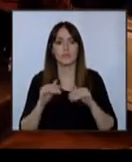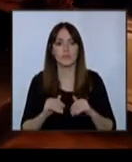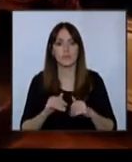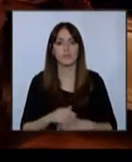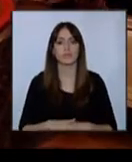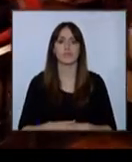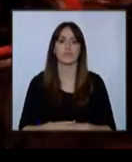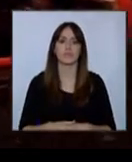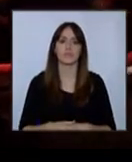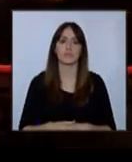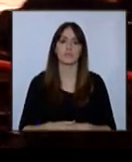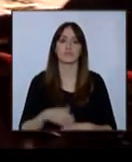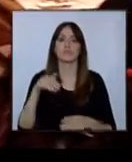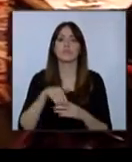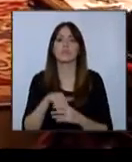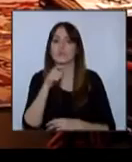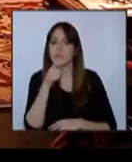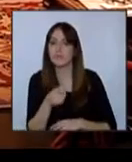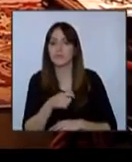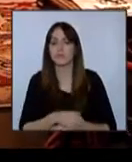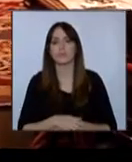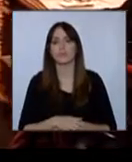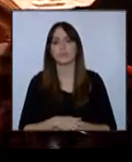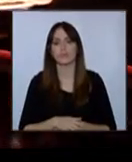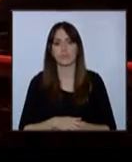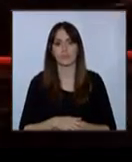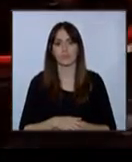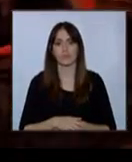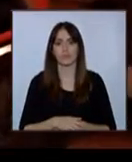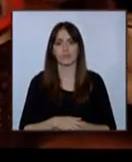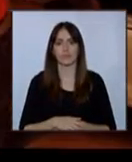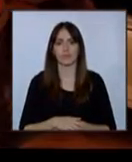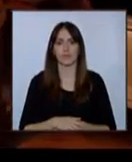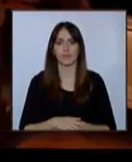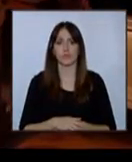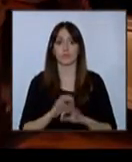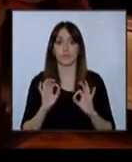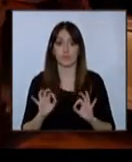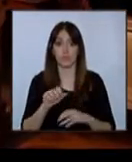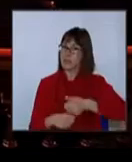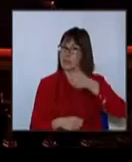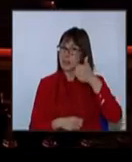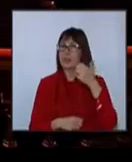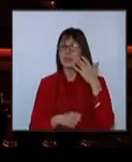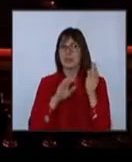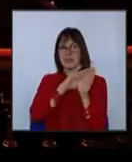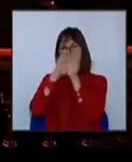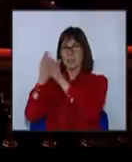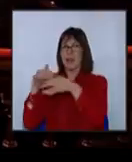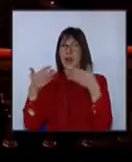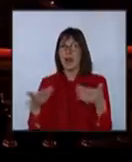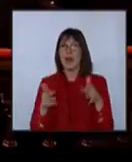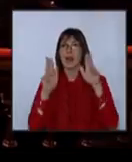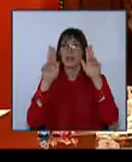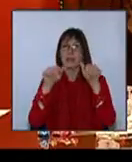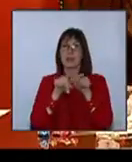Abstencions? Vots en contra? Doncs queda aprovat. Passem a